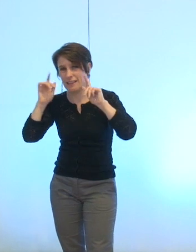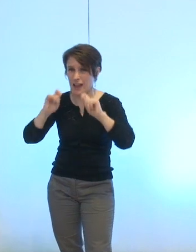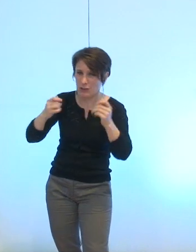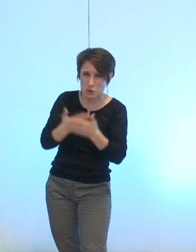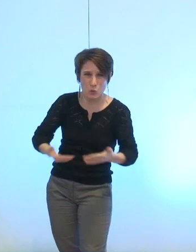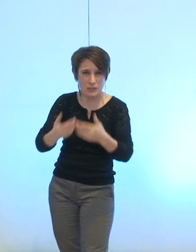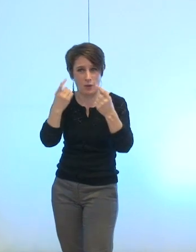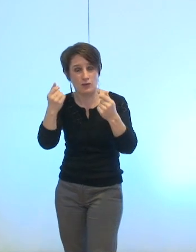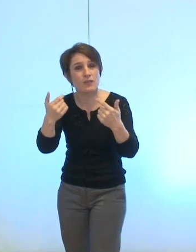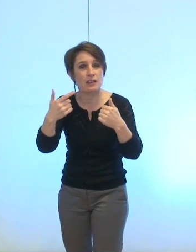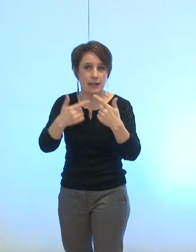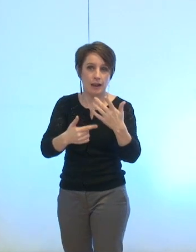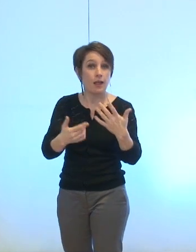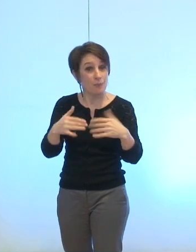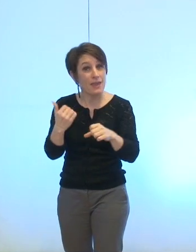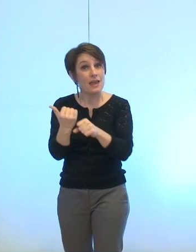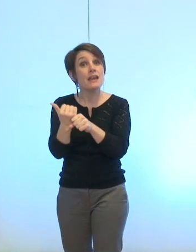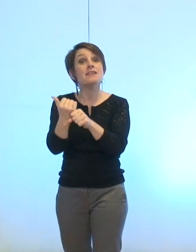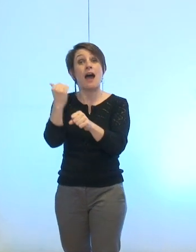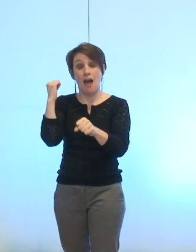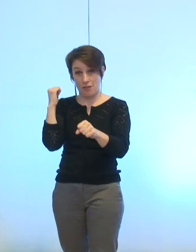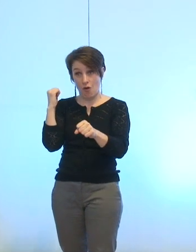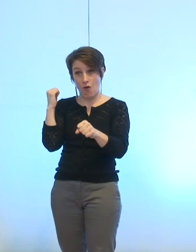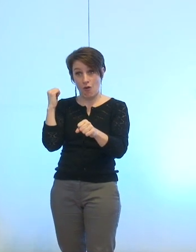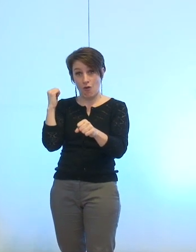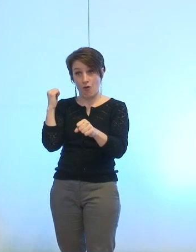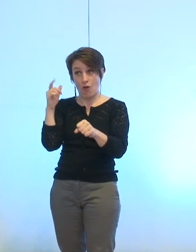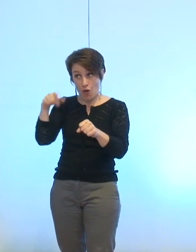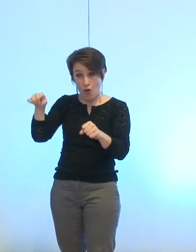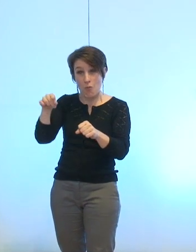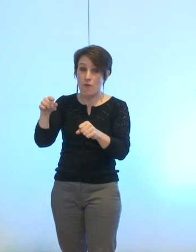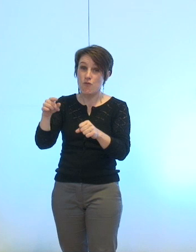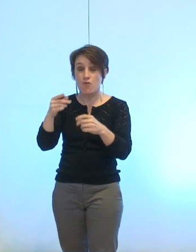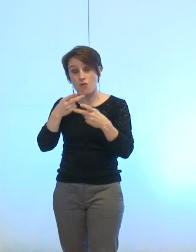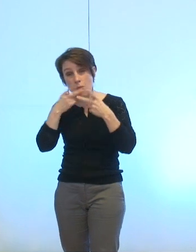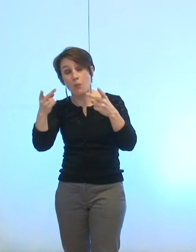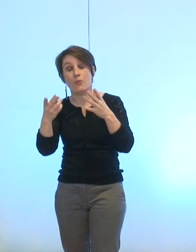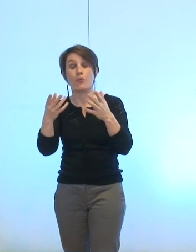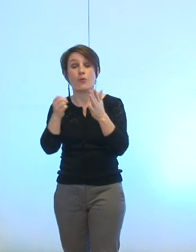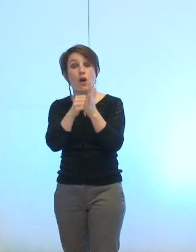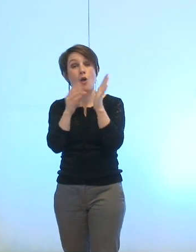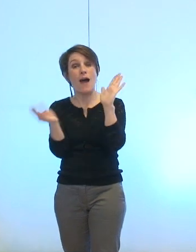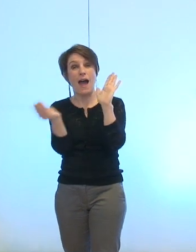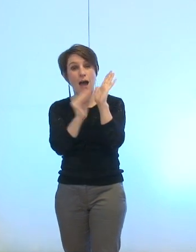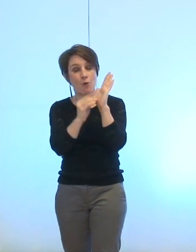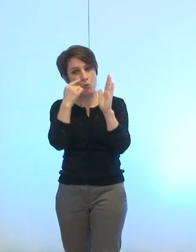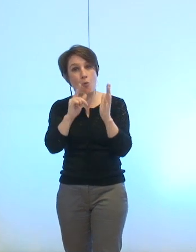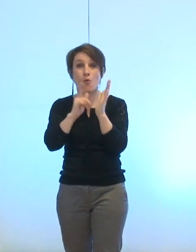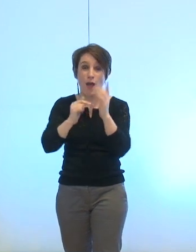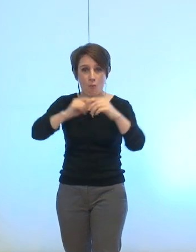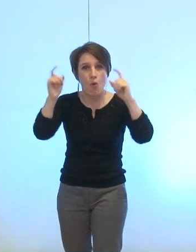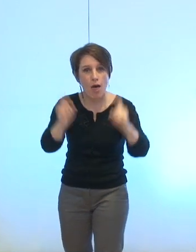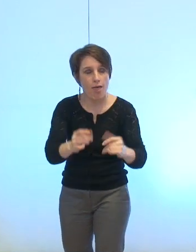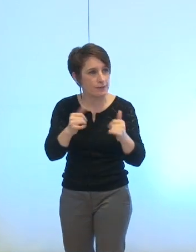vous déposiez encore un amendement nous demandant de baisser les taux de fiscalité de la ville de Grenoble et lorsque je vous disais très clairement